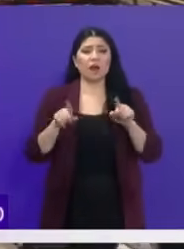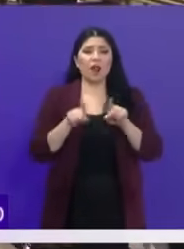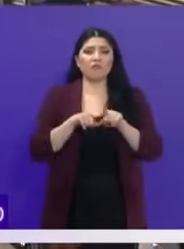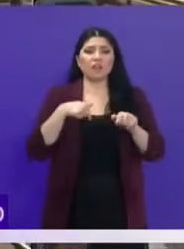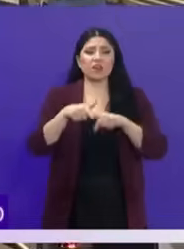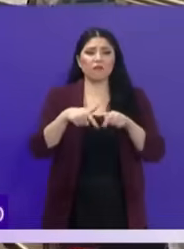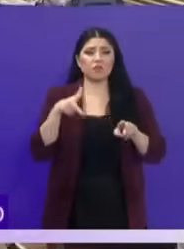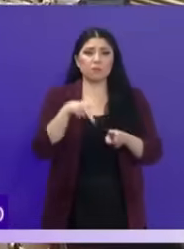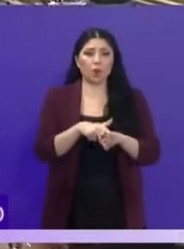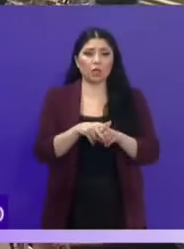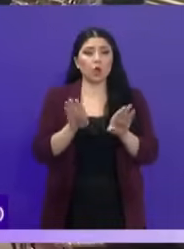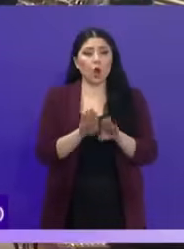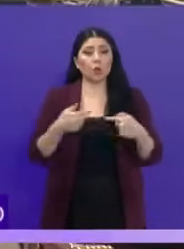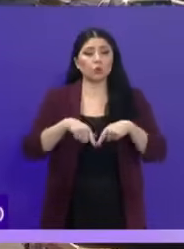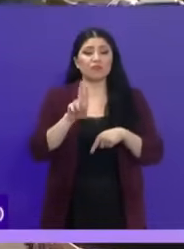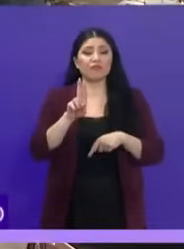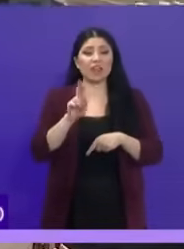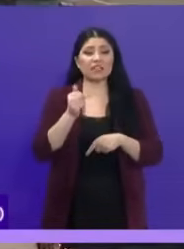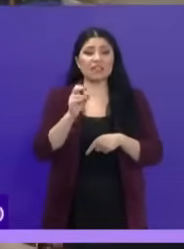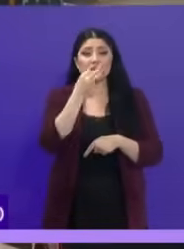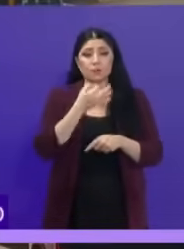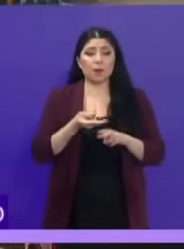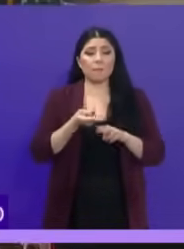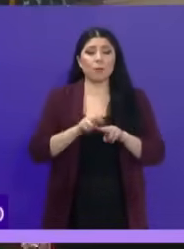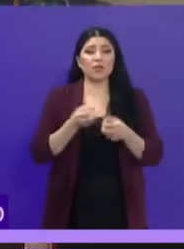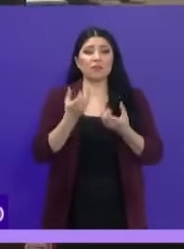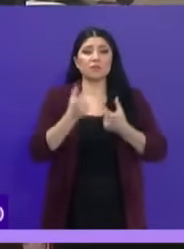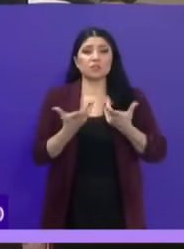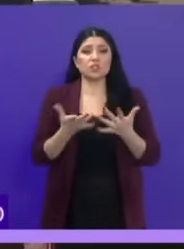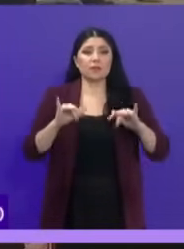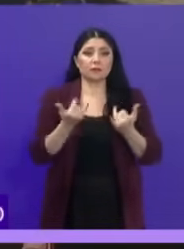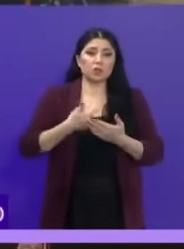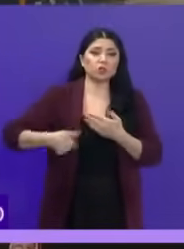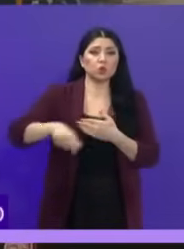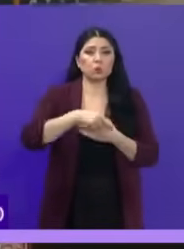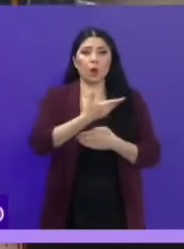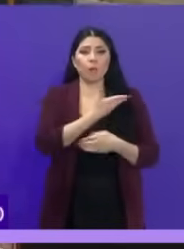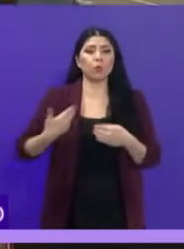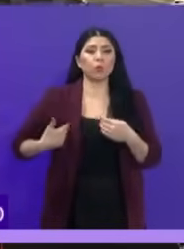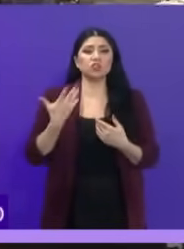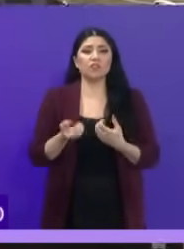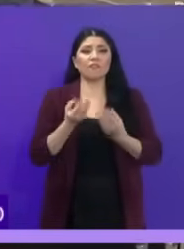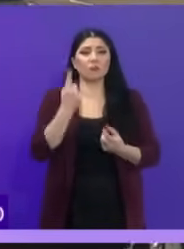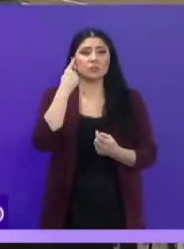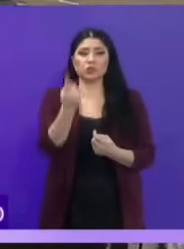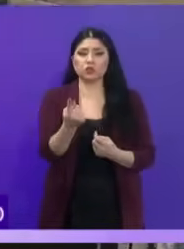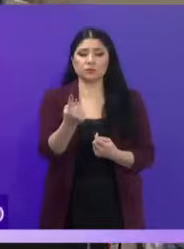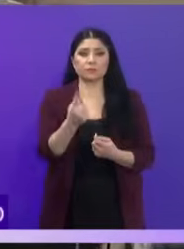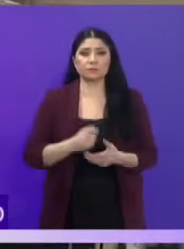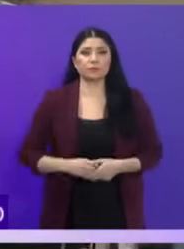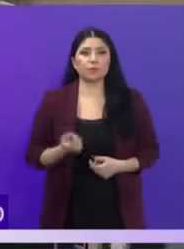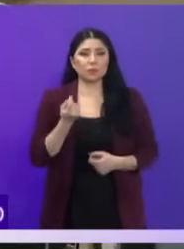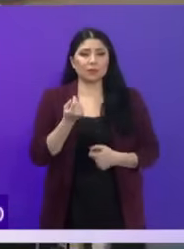știe mai multe informații despre ceea ce se întâmplă pe centura capitalei. Valentin, ce date ai? În urmă